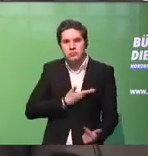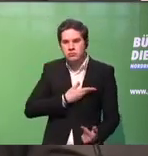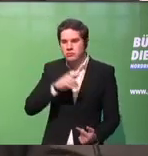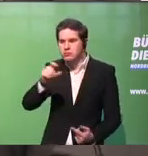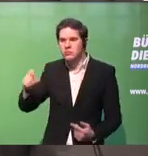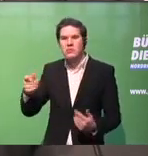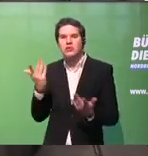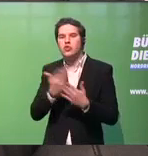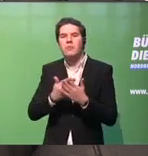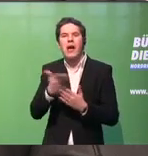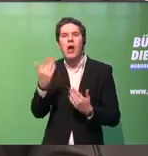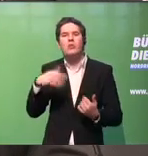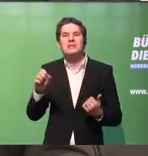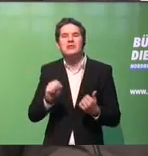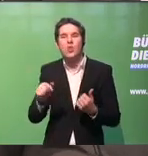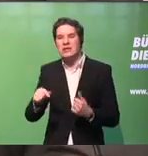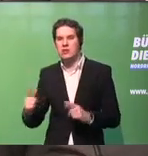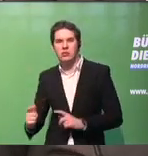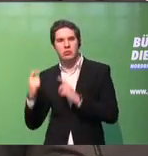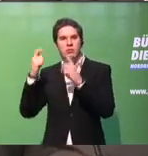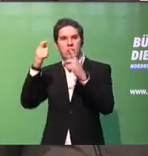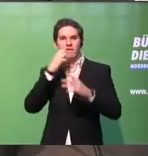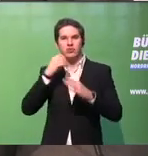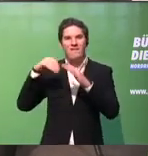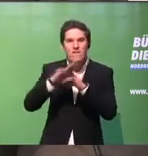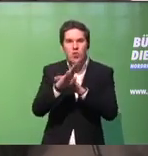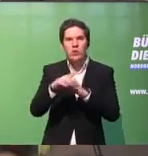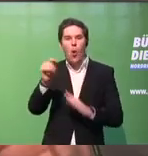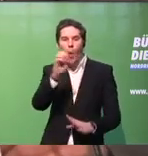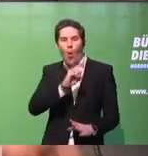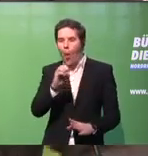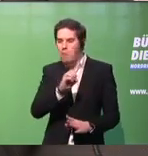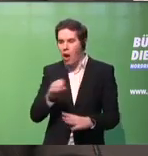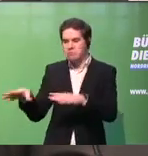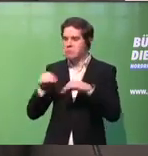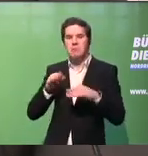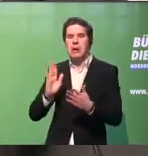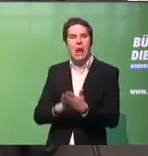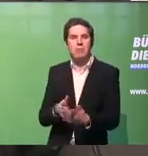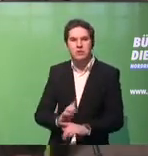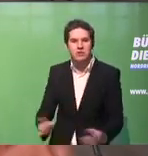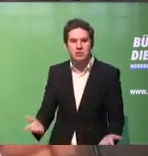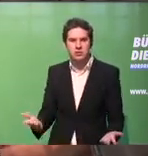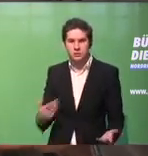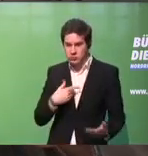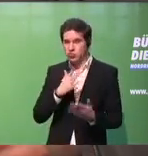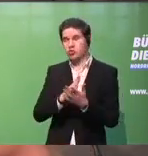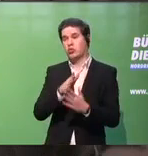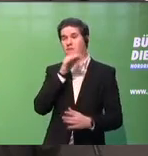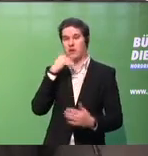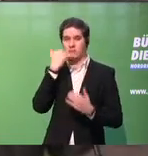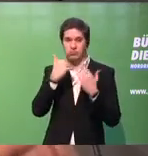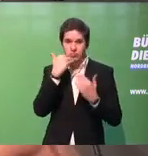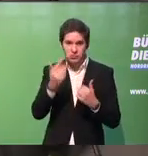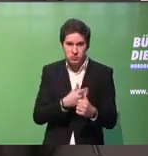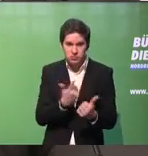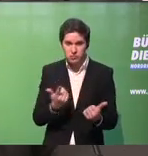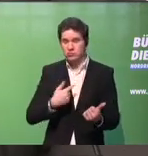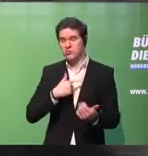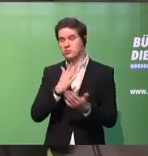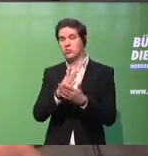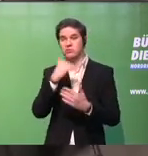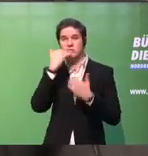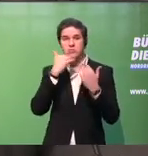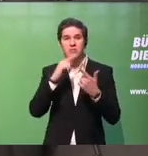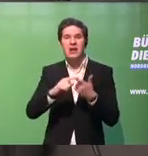beispielsweise aus Syrien fliehen und in Europa keine Aufnahme finden. Wir haben viel gesprochen über die Menschen, die zu Hunderten, zu Tausenden